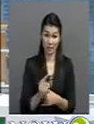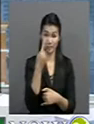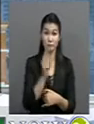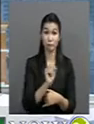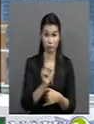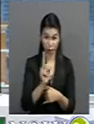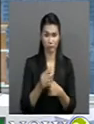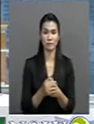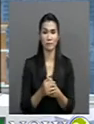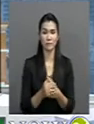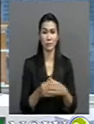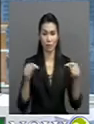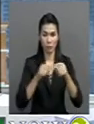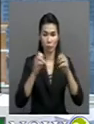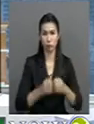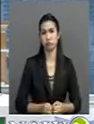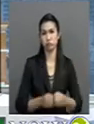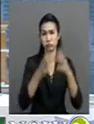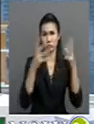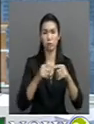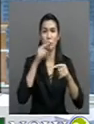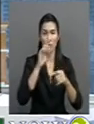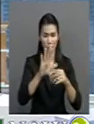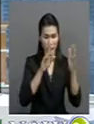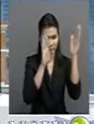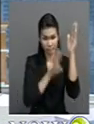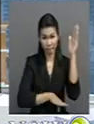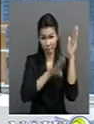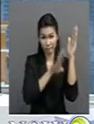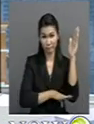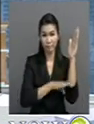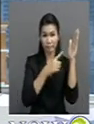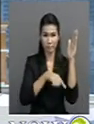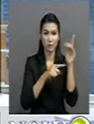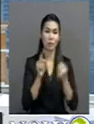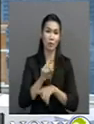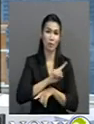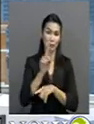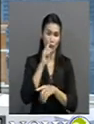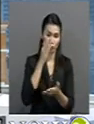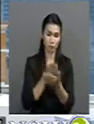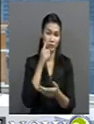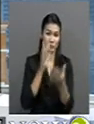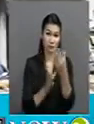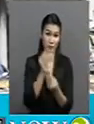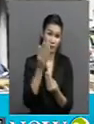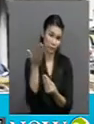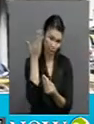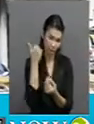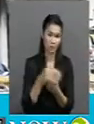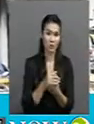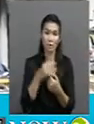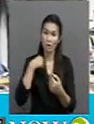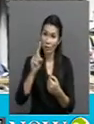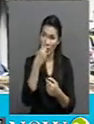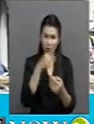ตุความคืบหน้าครับคดีระเบิดที่เกิดขึ้นในหลายจังหวัดของทางภาคใต้นะฮะในช่วงวันหยุดสุดสัปดาห์ที่ผ่านมาก็ไล่มาตั้ง